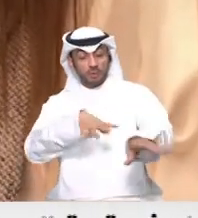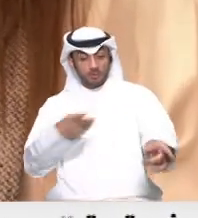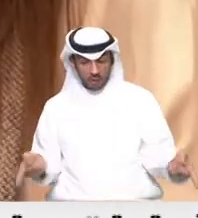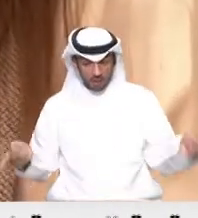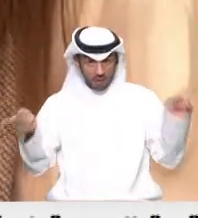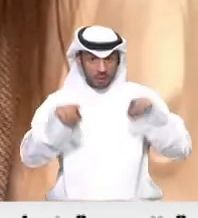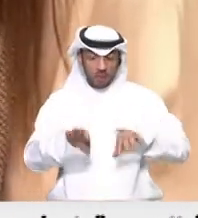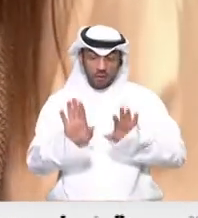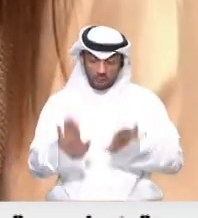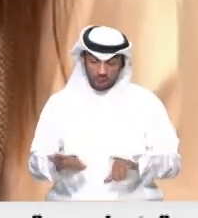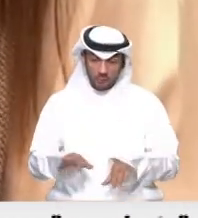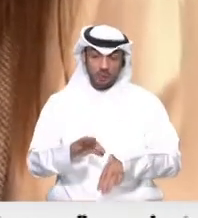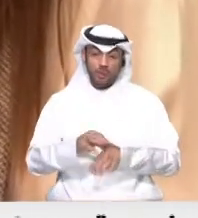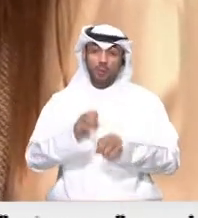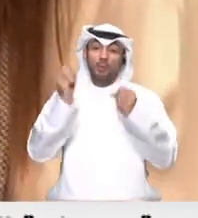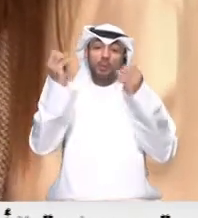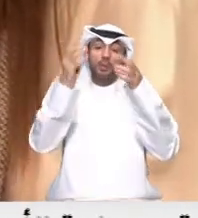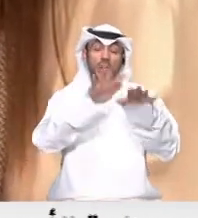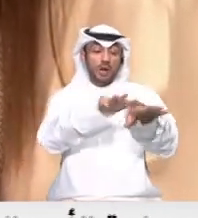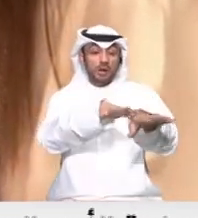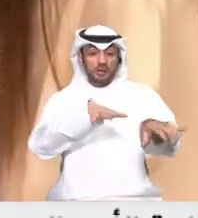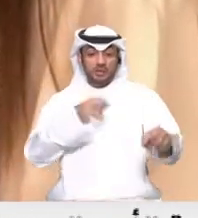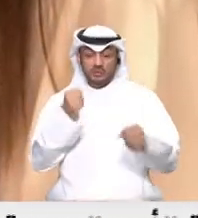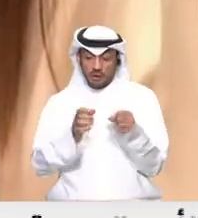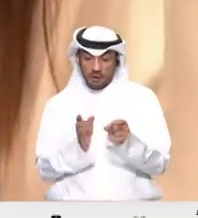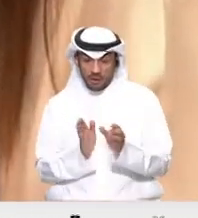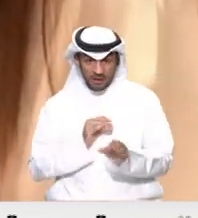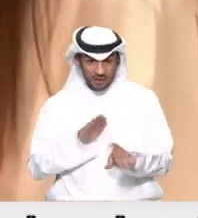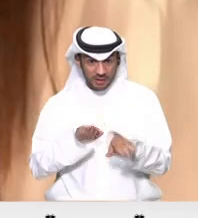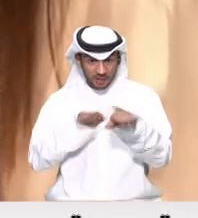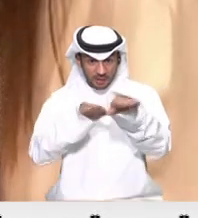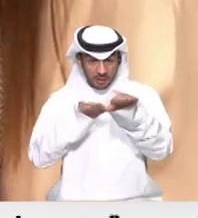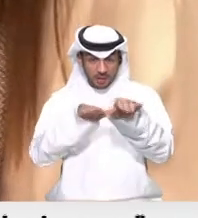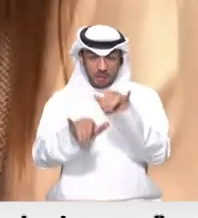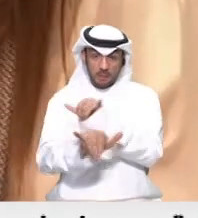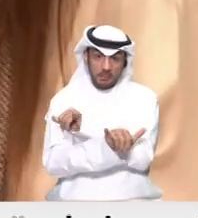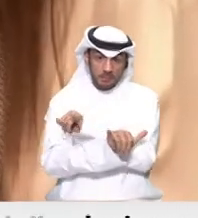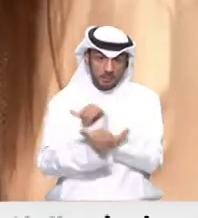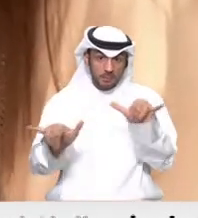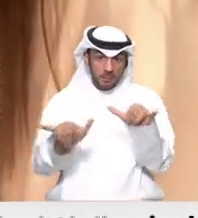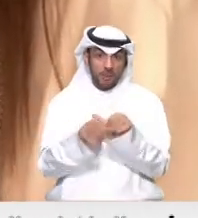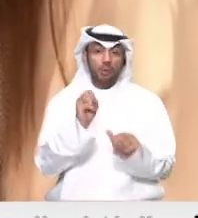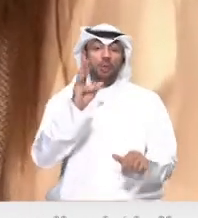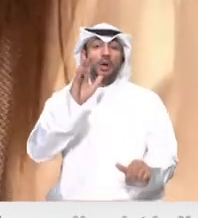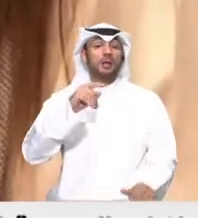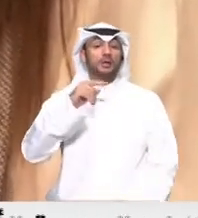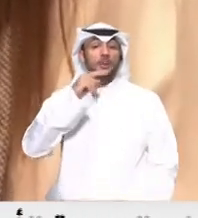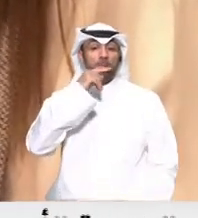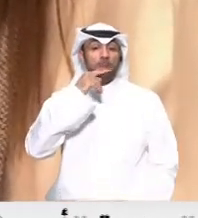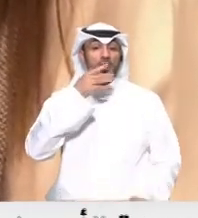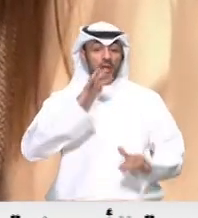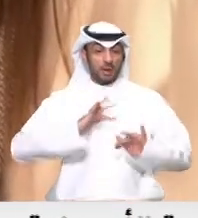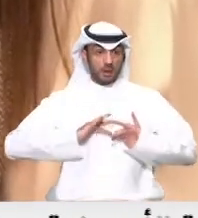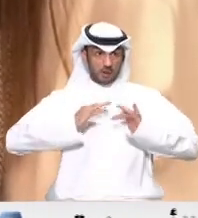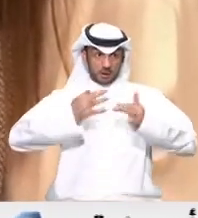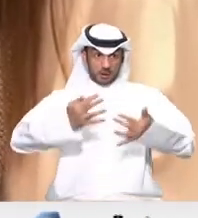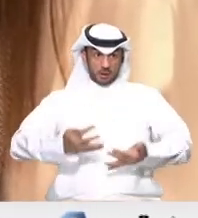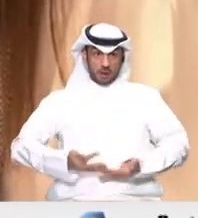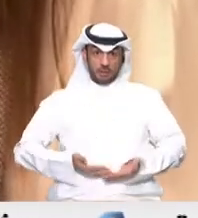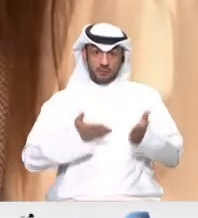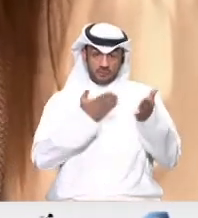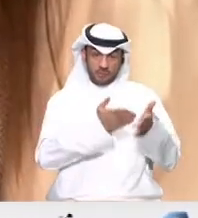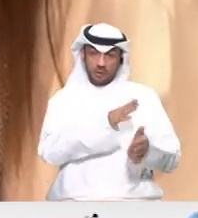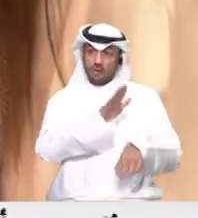ولا يزال المواطنون عالقون في سياراتهم، وللأسف هناك نساء حوامل تستغيث السلطات